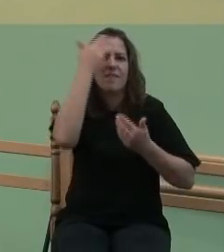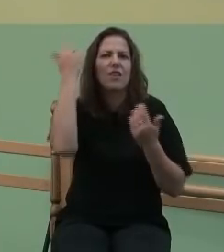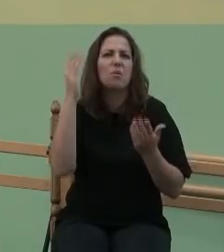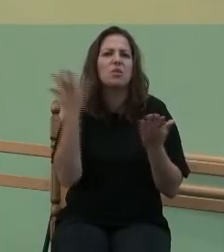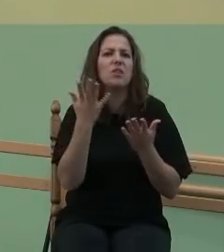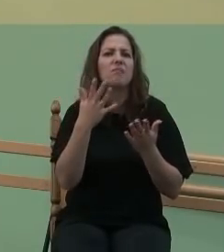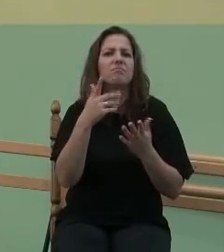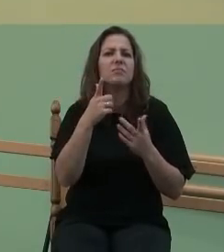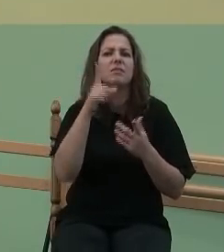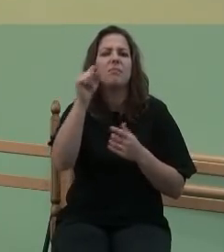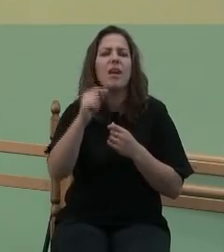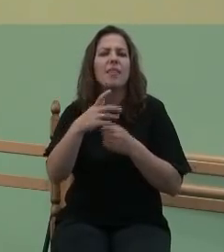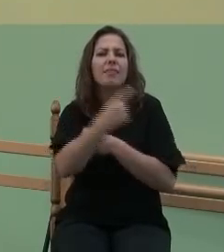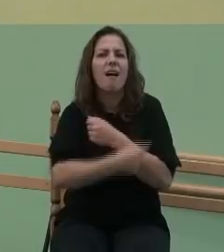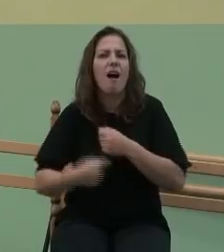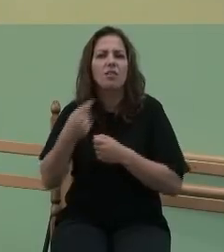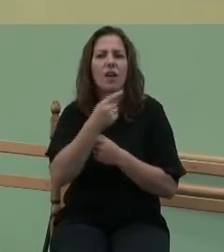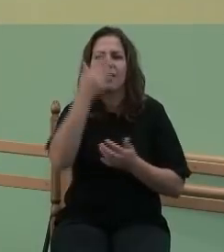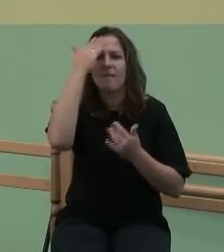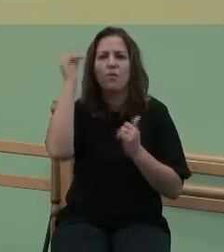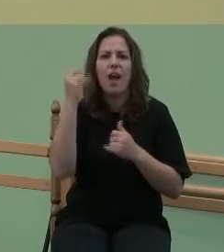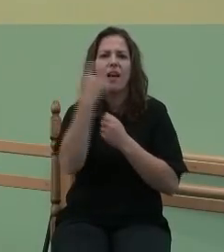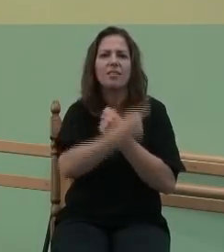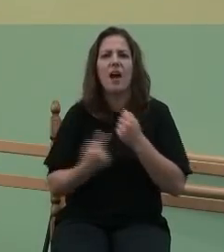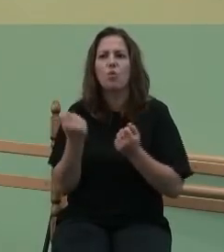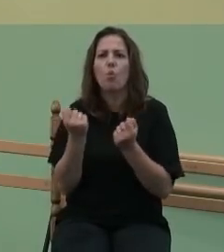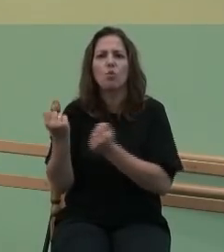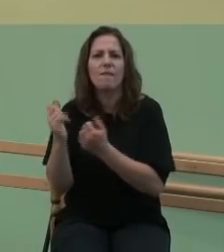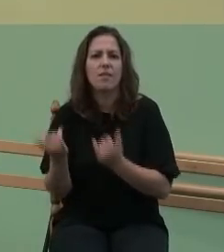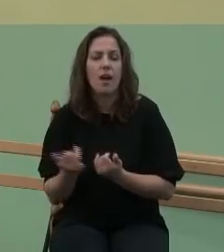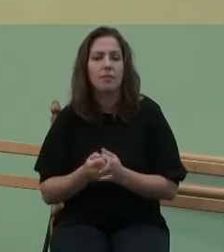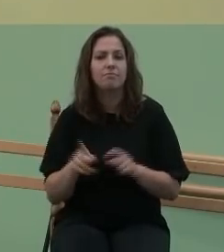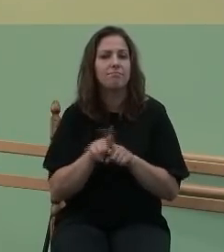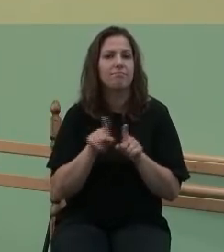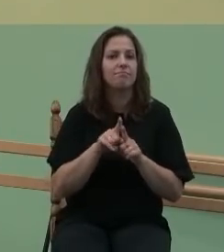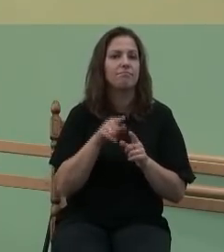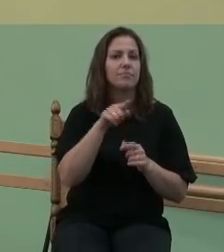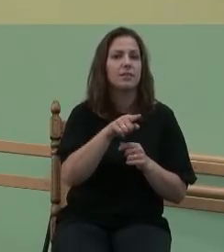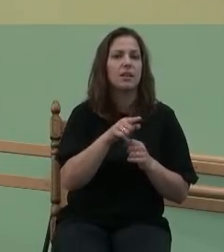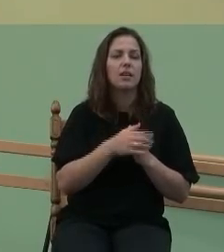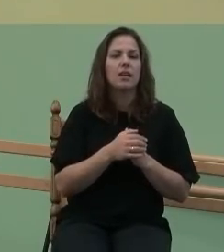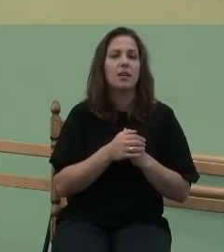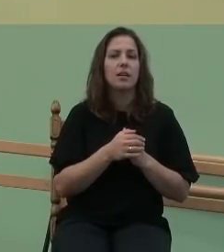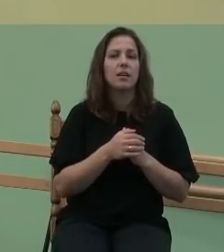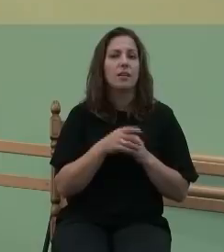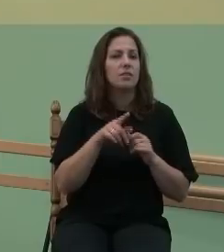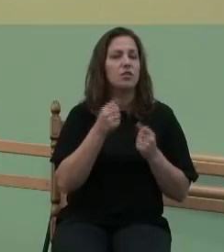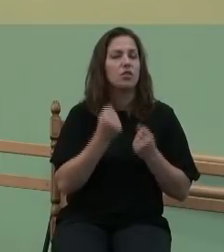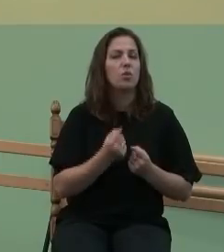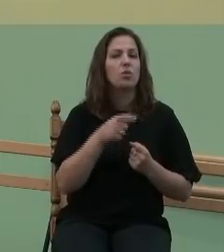gdzie sięgnąć po tarczę i nie wiedzą, jak tą tarczą się posługiwać. Tarcza może być za ciężka, dlatego